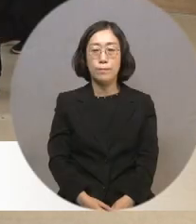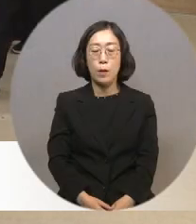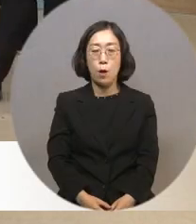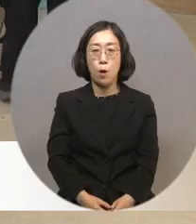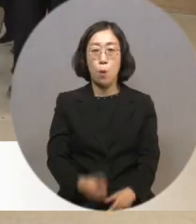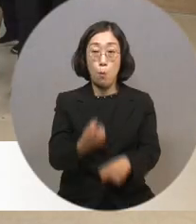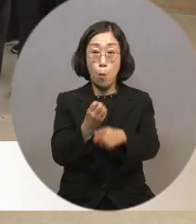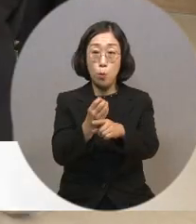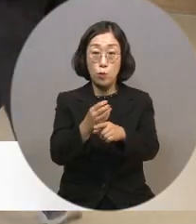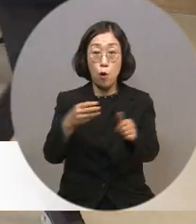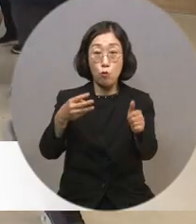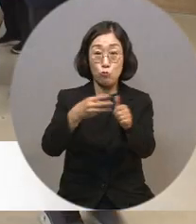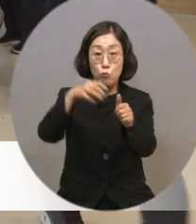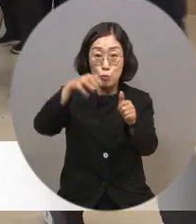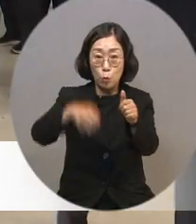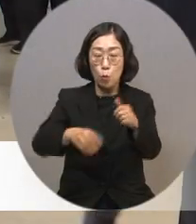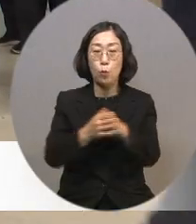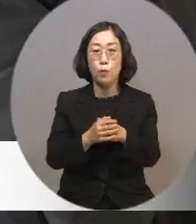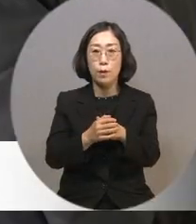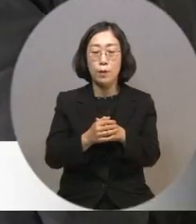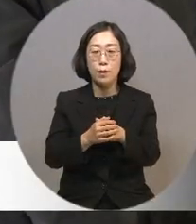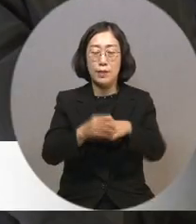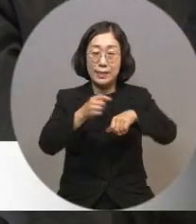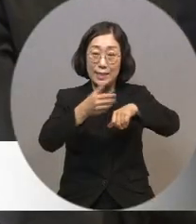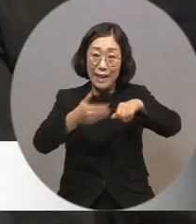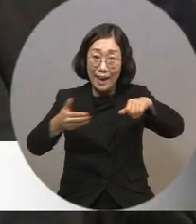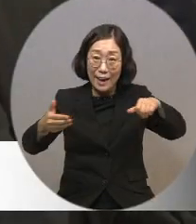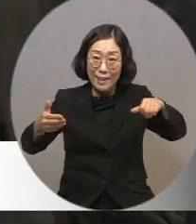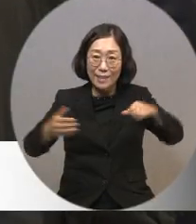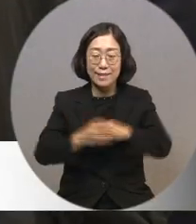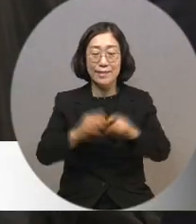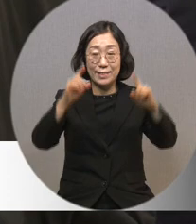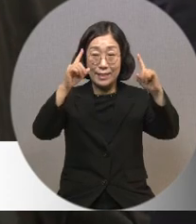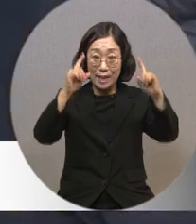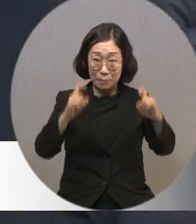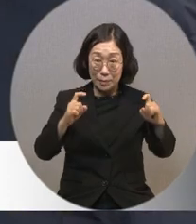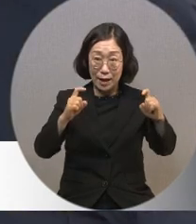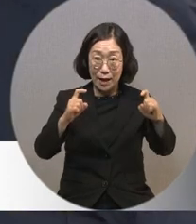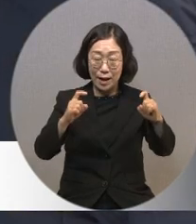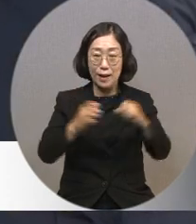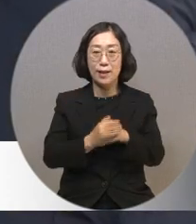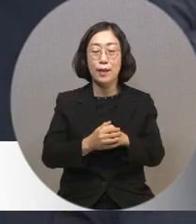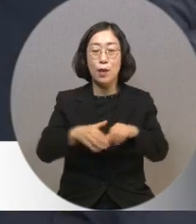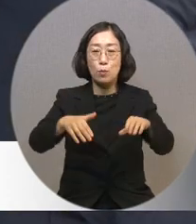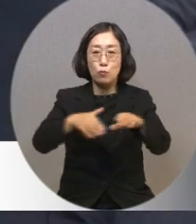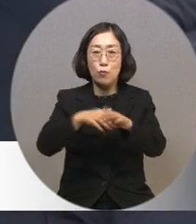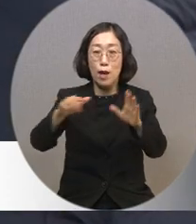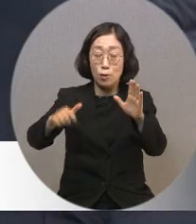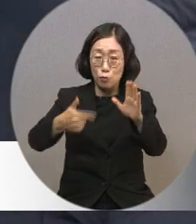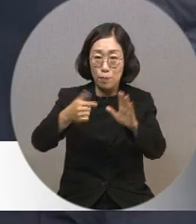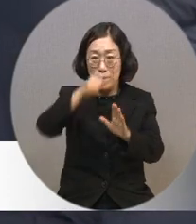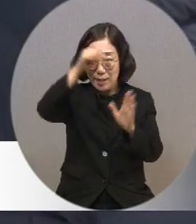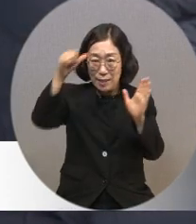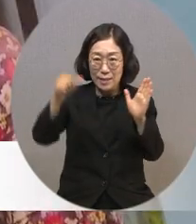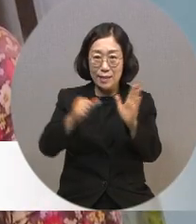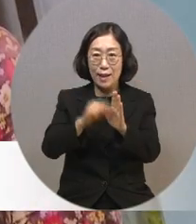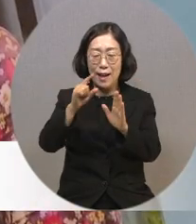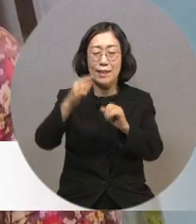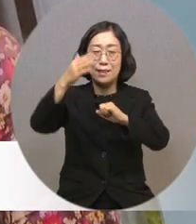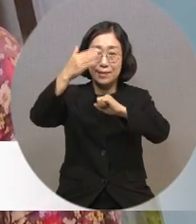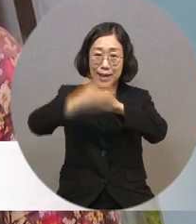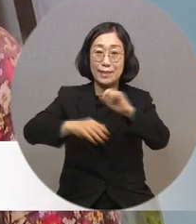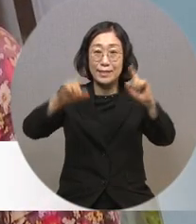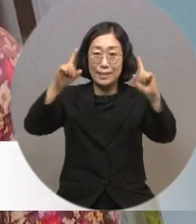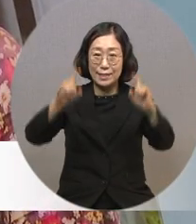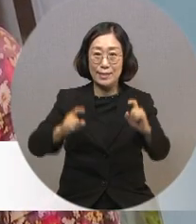보성군은 보재에서 세월을 담다, 보성을 담다라는 주제로 문화 600, 인생 한컷 전시회를